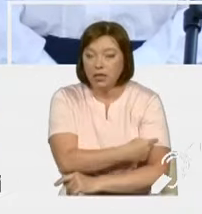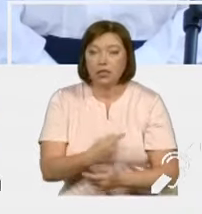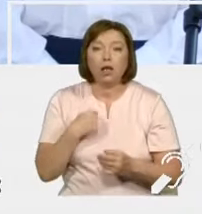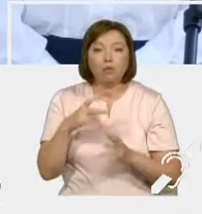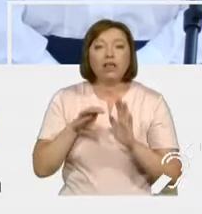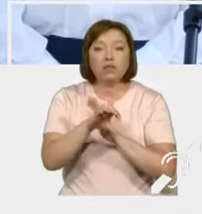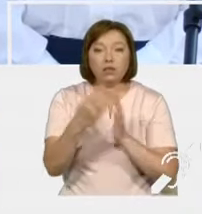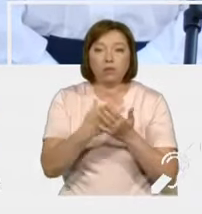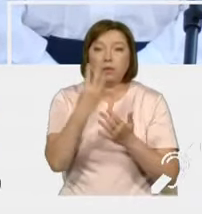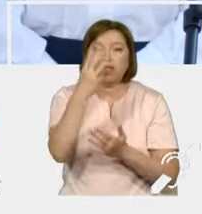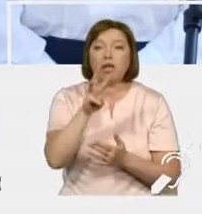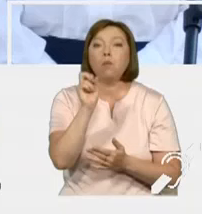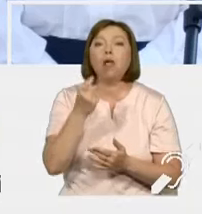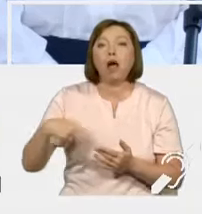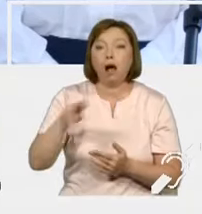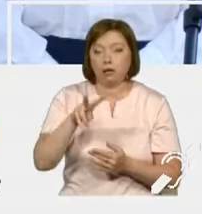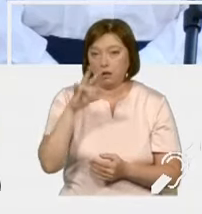de 3 miliarde de lei.